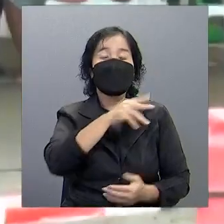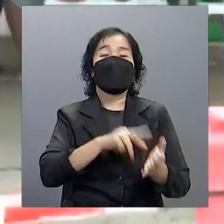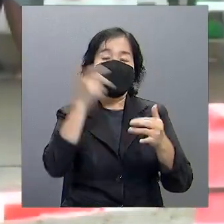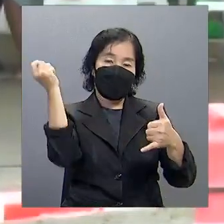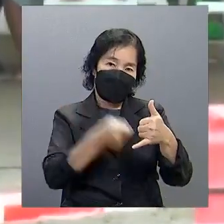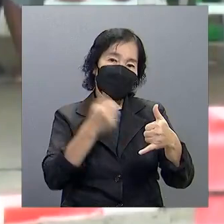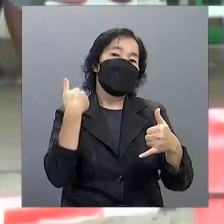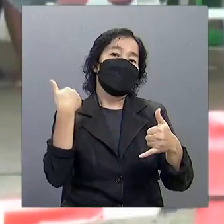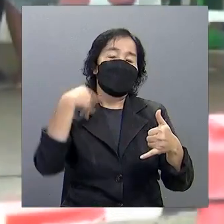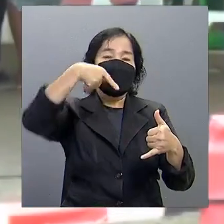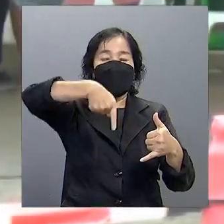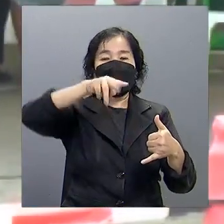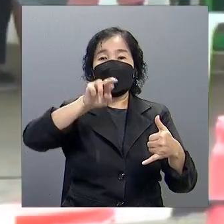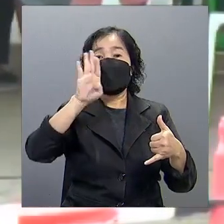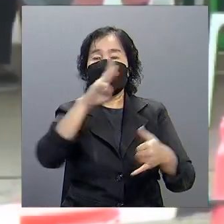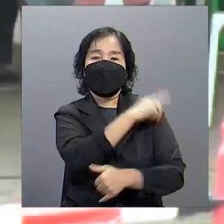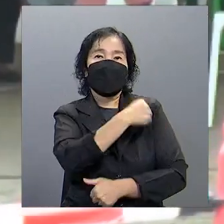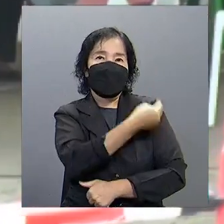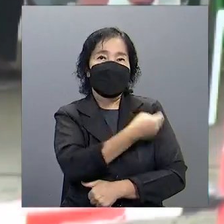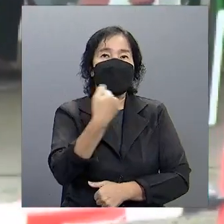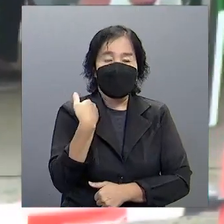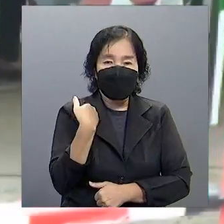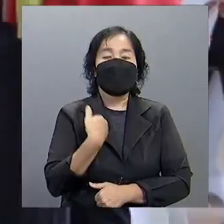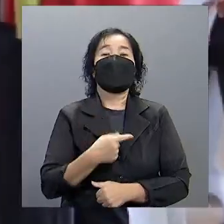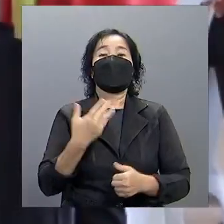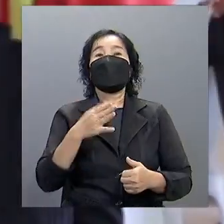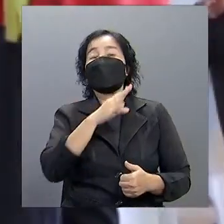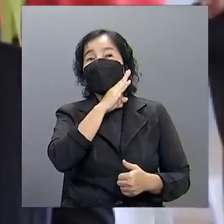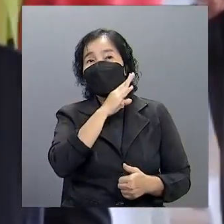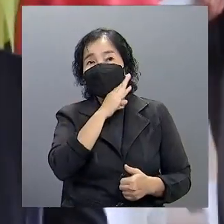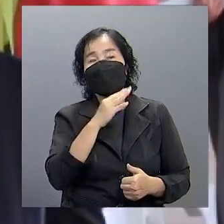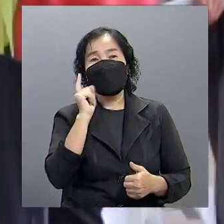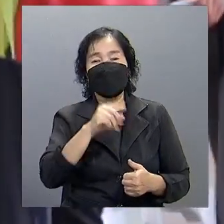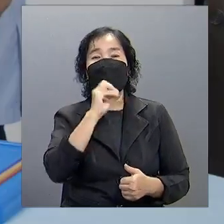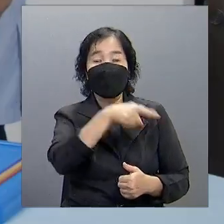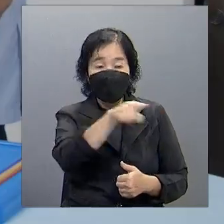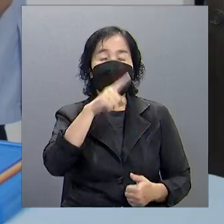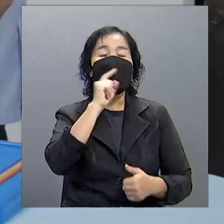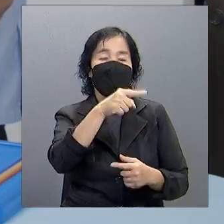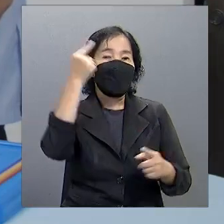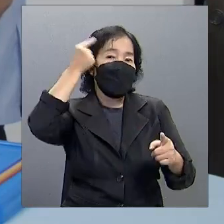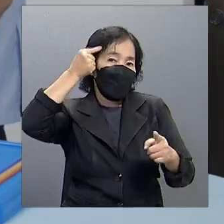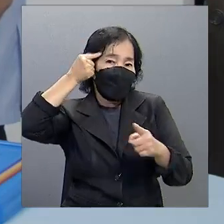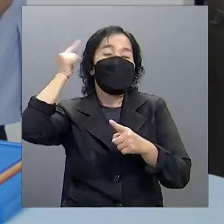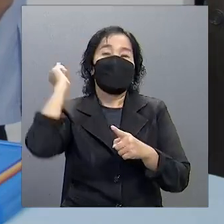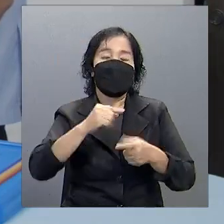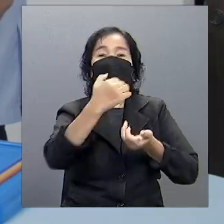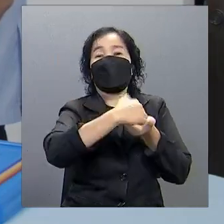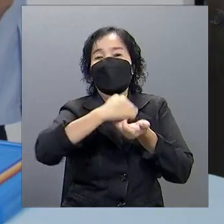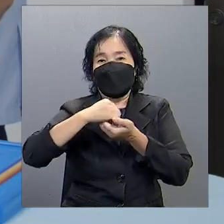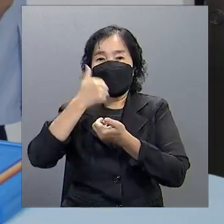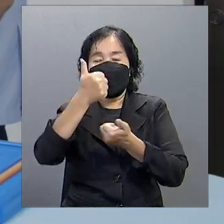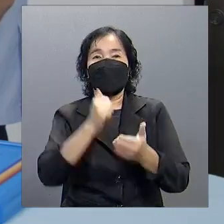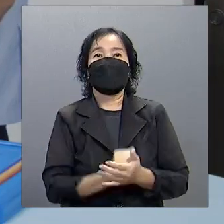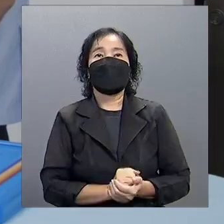าธารณสุขเหมือนกันนะครับแต่ผู้ป่วยส่วนมากก็ค่อนข้างที่จะให้ความร่วมมือนะครับครับ เนี่ยถ้าผมถามถึงสัดส่วนที่มันพอเหม